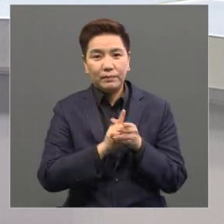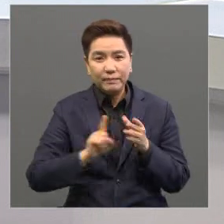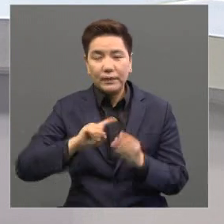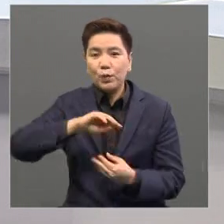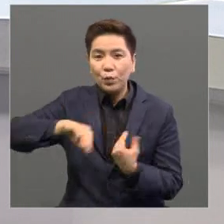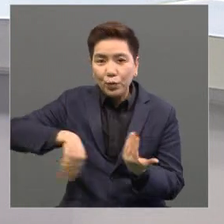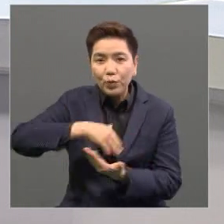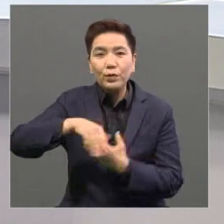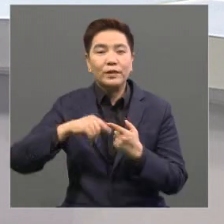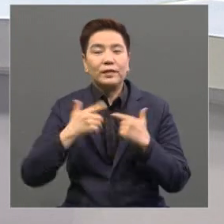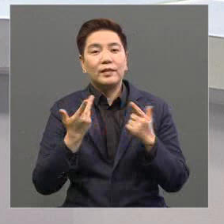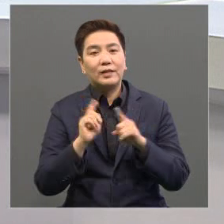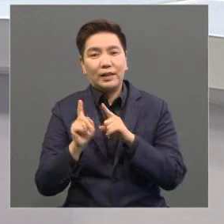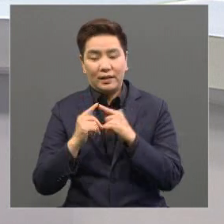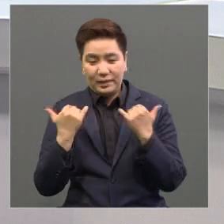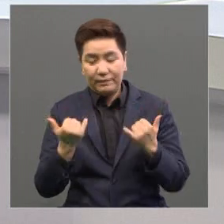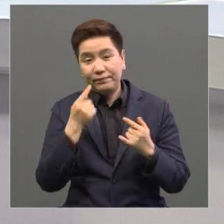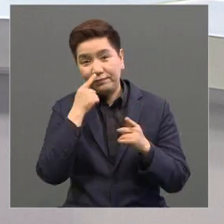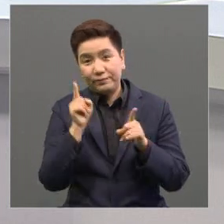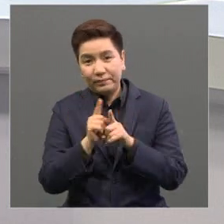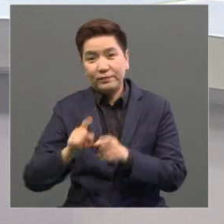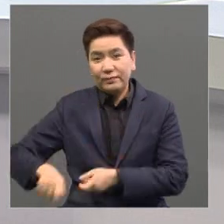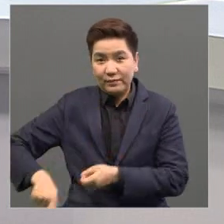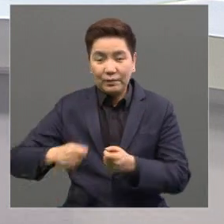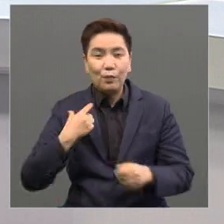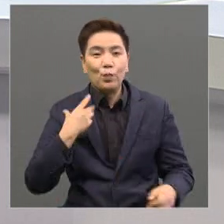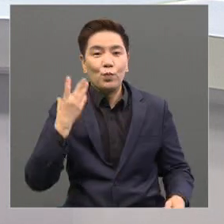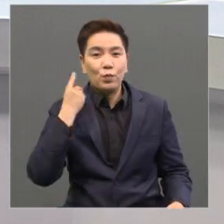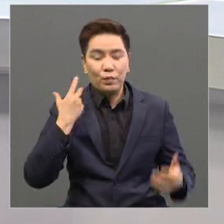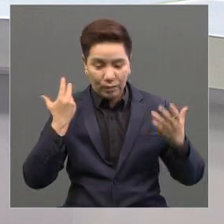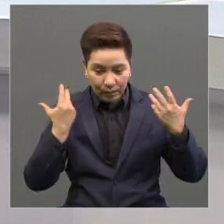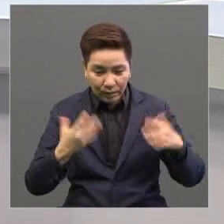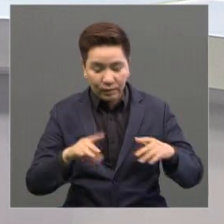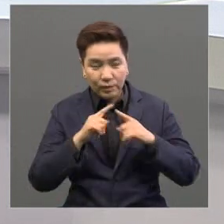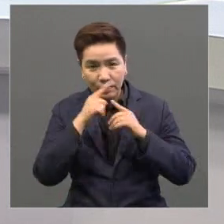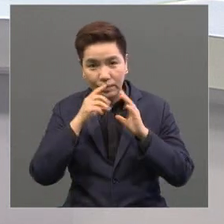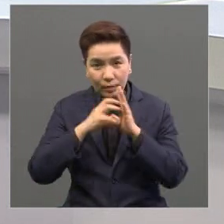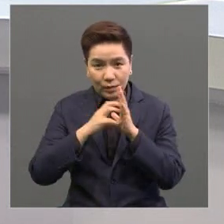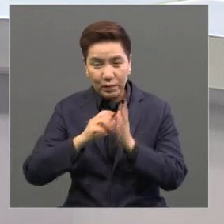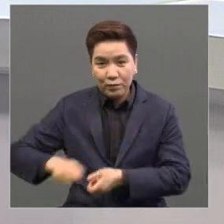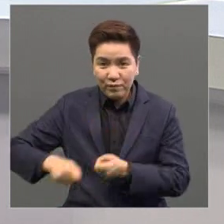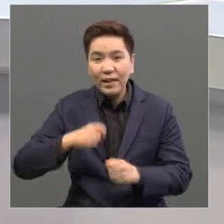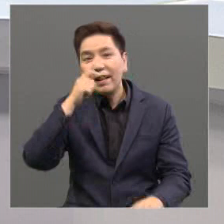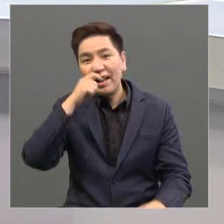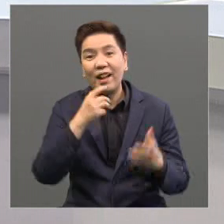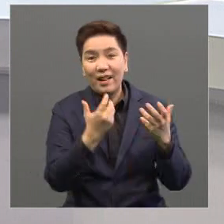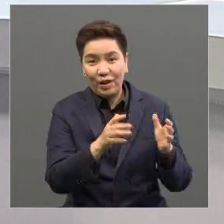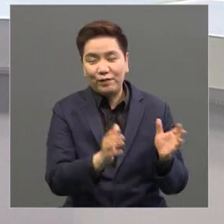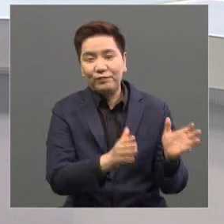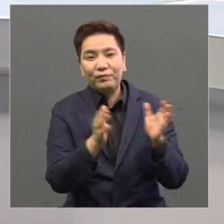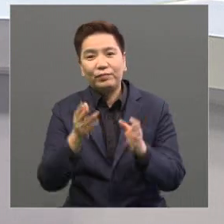เวียนกันไปเนี่ยนะฮะอ่ะแต่ยังไงก็ตามทีบรรยากาศสงกรานต์เมื่อวานนอกจากที่จะได้ลุ้นโชครับปีใหม่ไทยๆแล้วเนี่ย